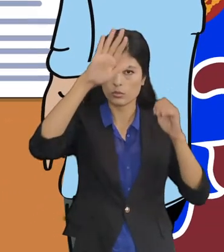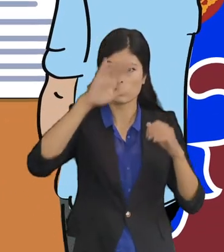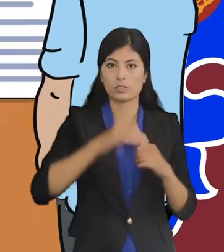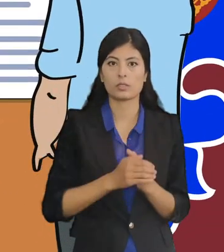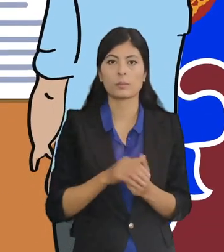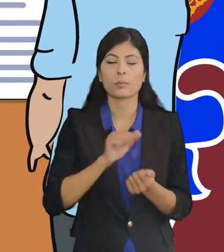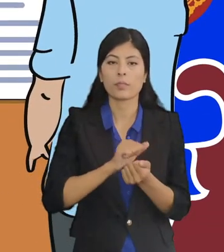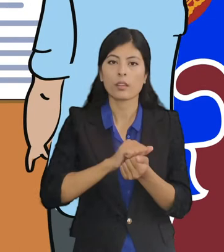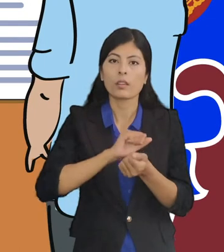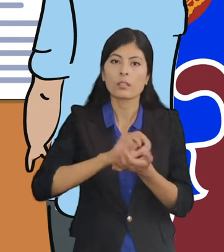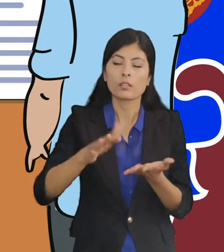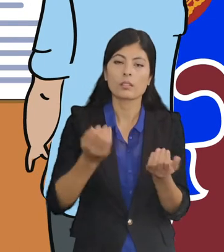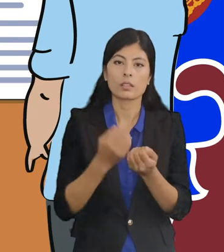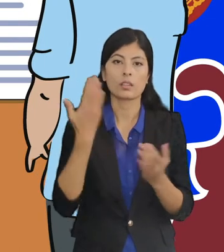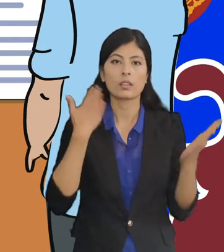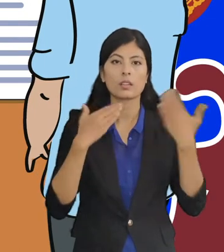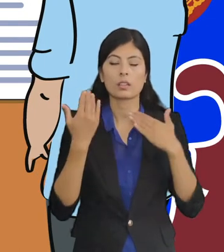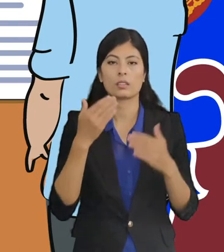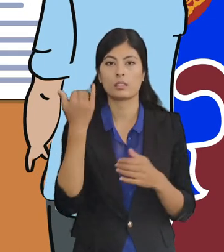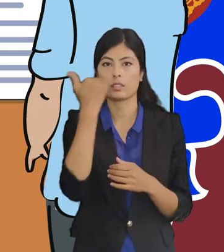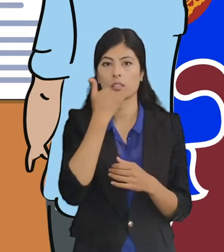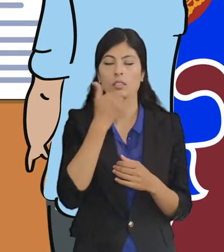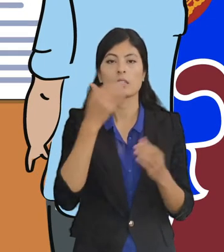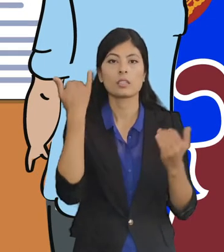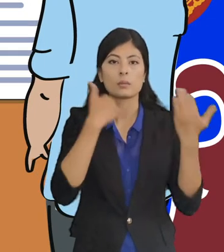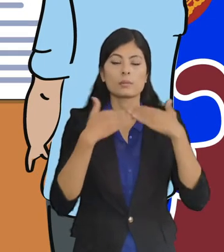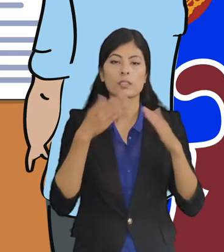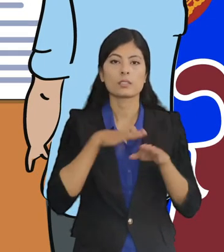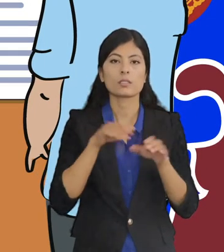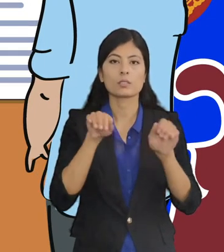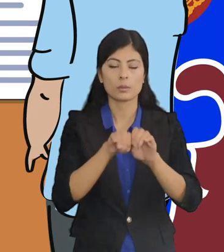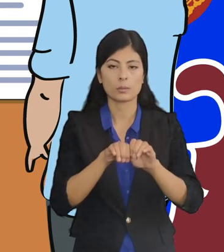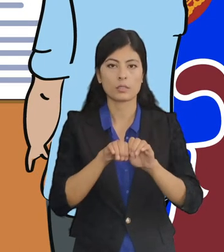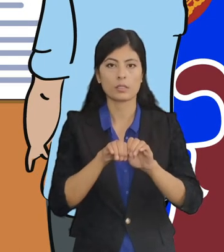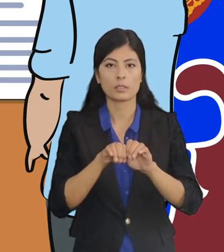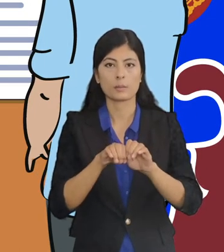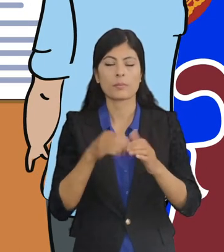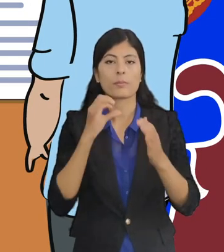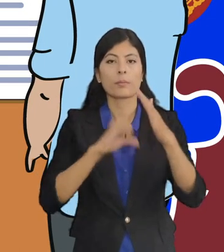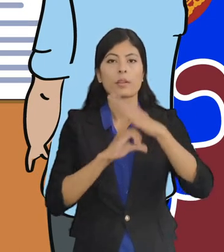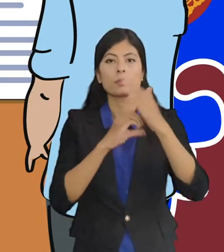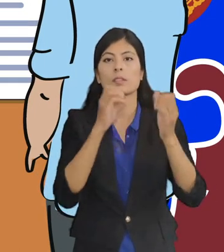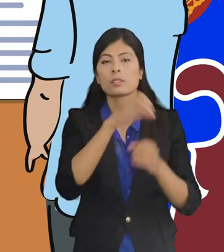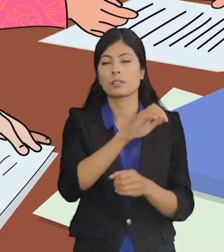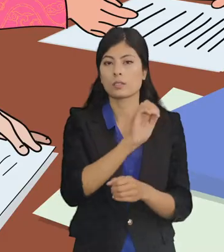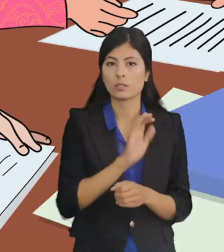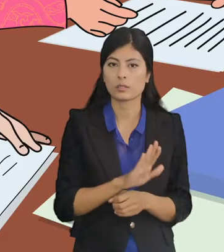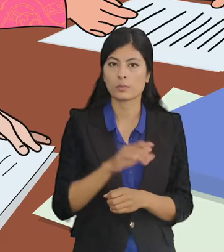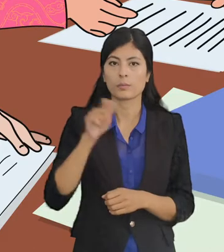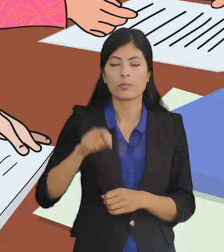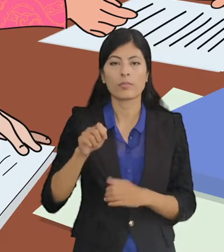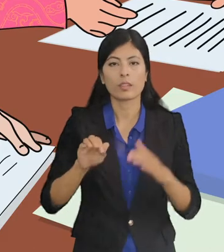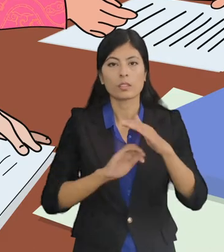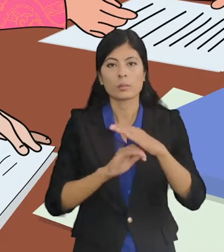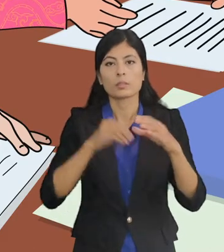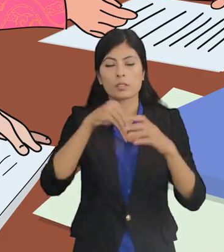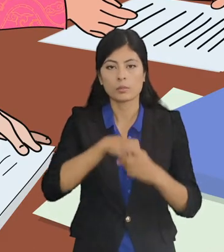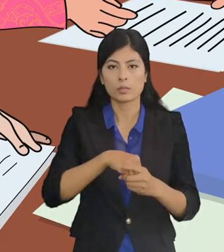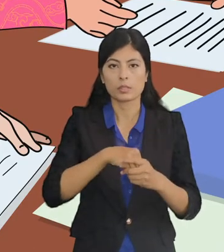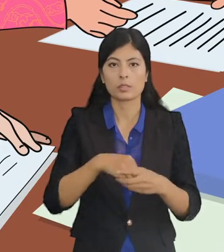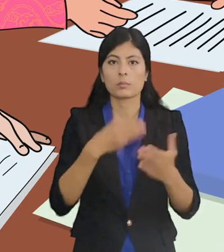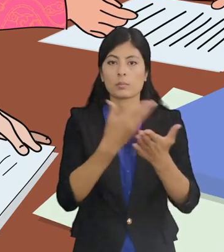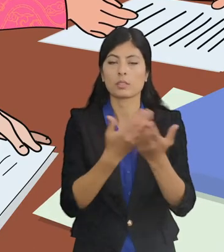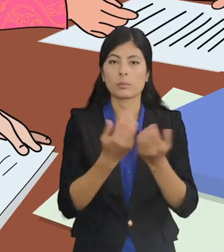लैङ्गिक हिंसा सम्बन्धी विवादलाई पेशीक्रम निर्धारणमा प्राथमिकता दिन सक्दछ। न्यायिक समिति समक्ष पेश